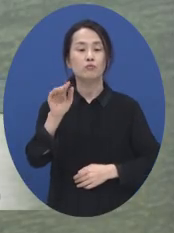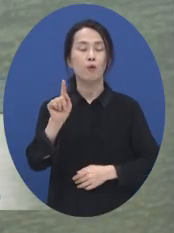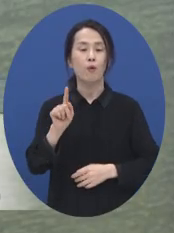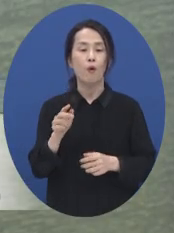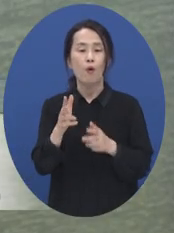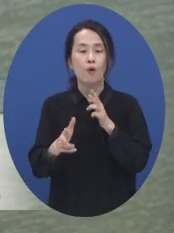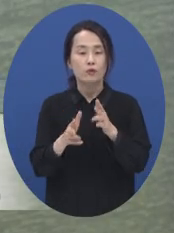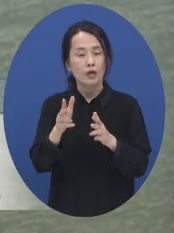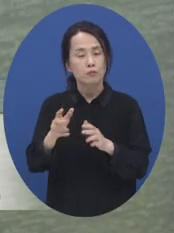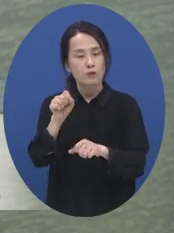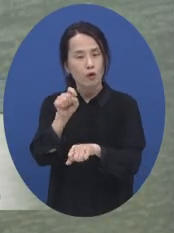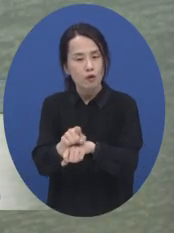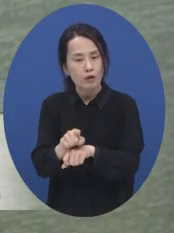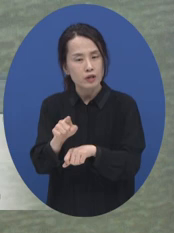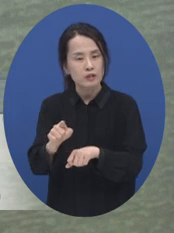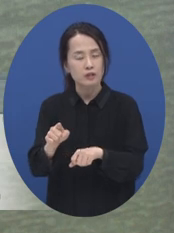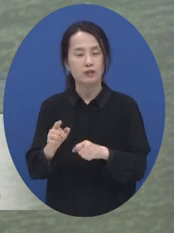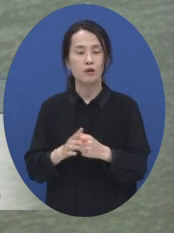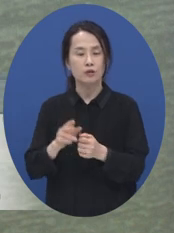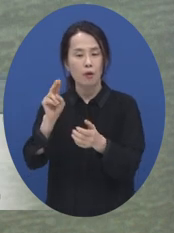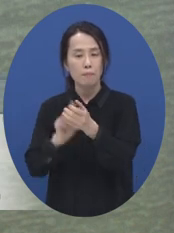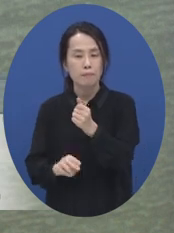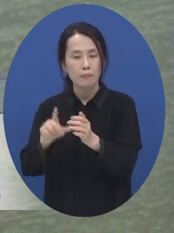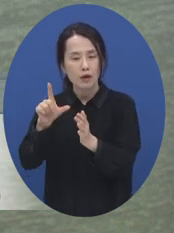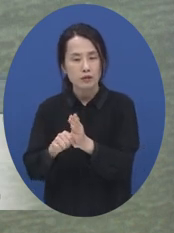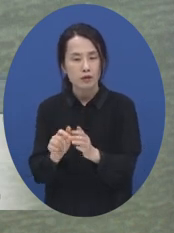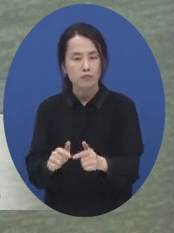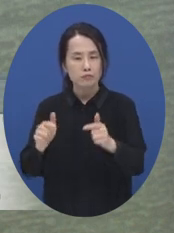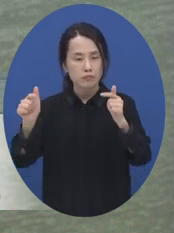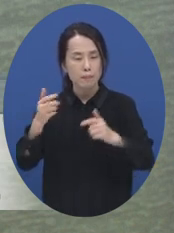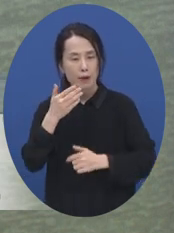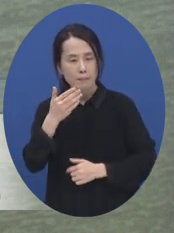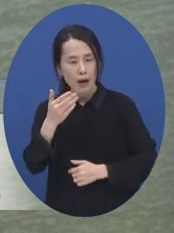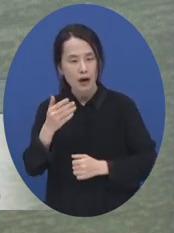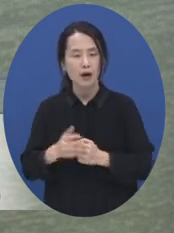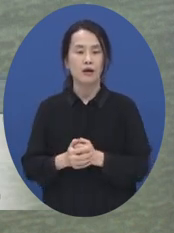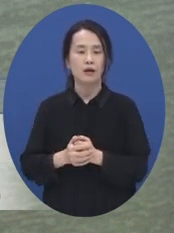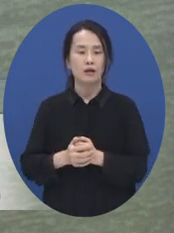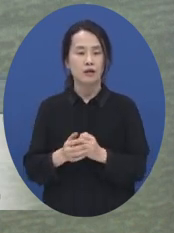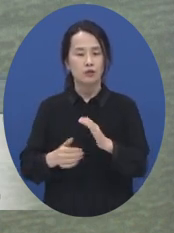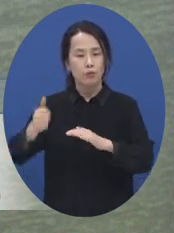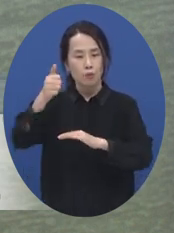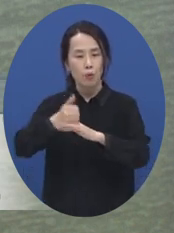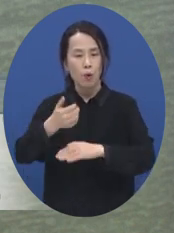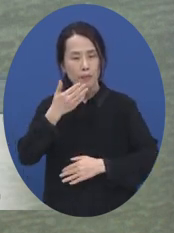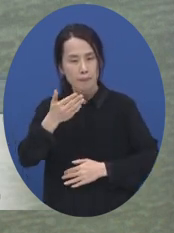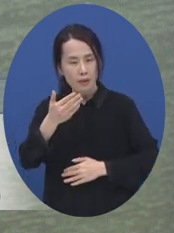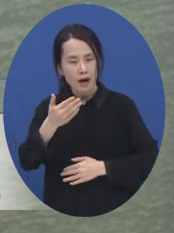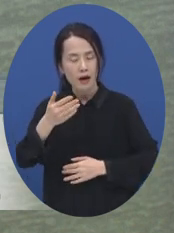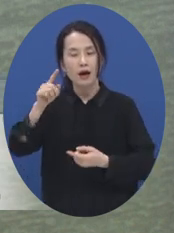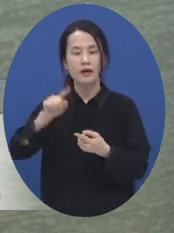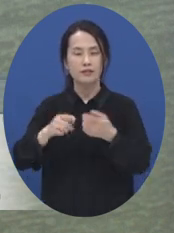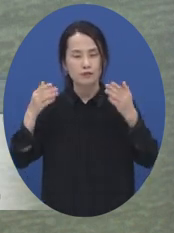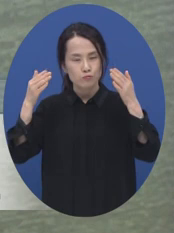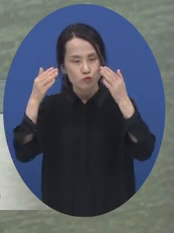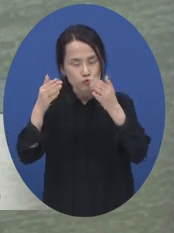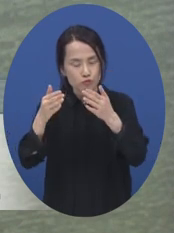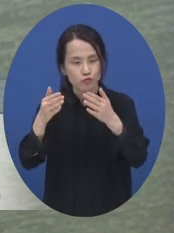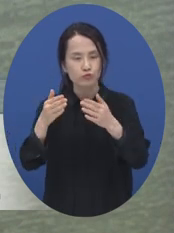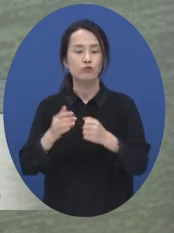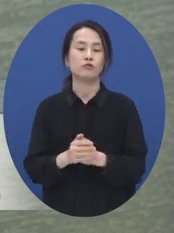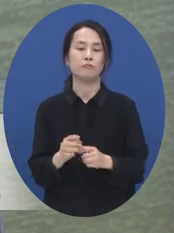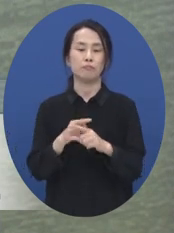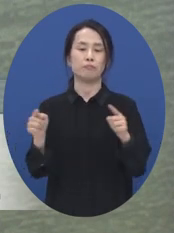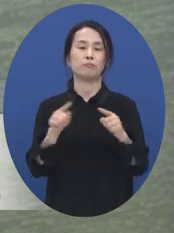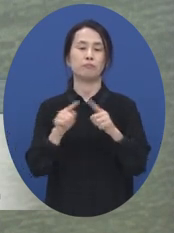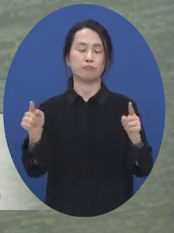일단 이제 그 사업성에 있어 가지고 이게 시장 진입을 얼마나 잘할 수 있는가, 거기에서 시장 진입을 성공으로도 할